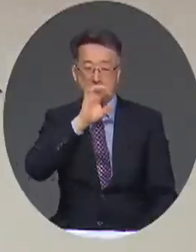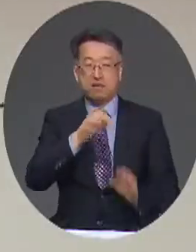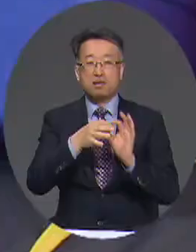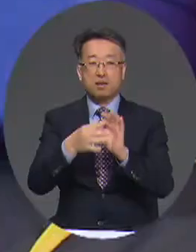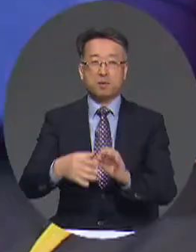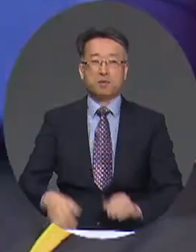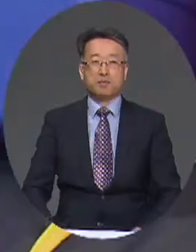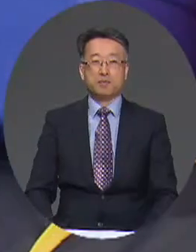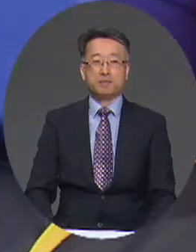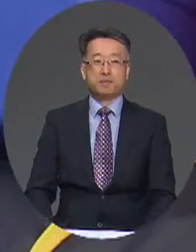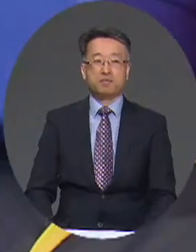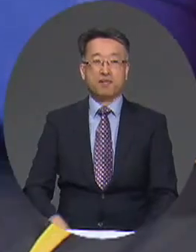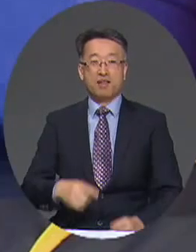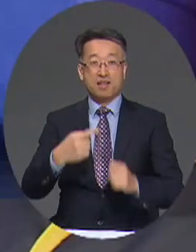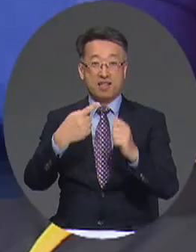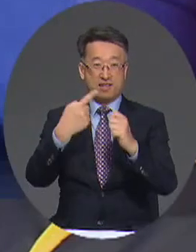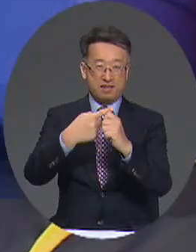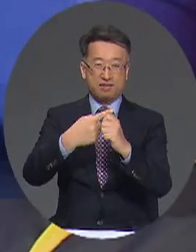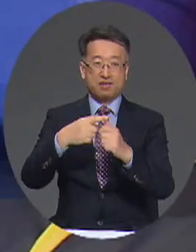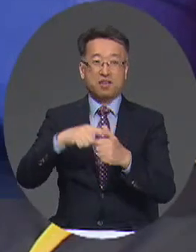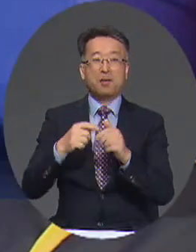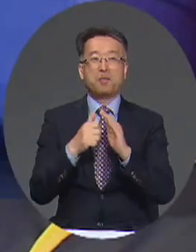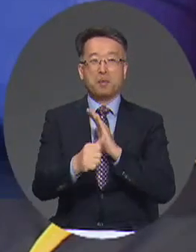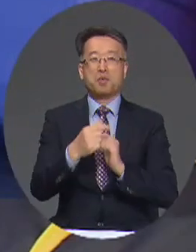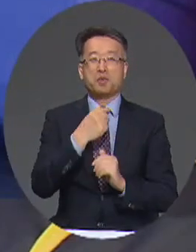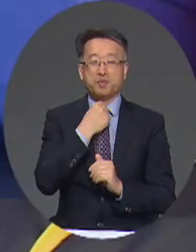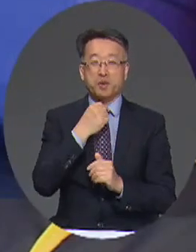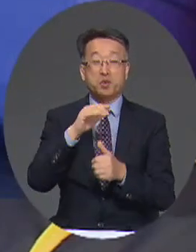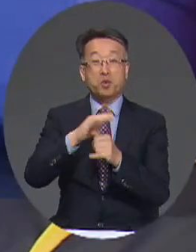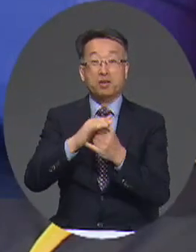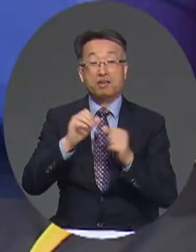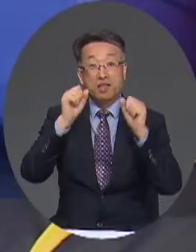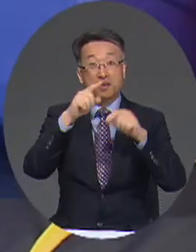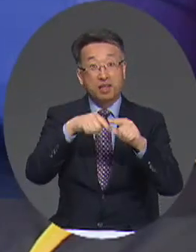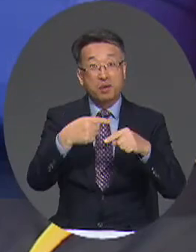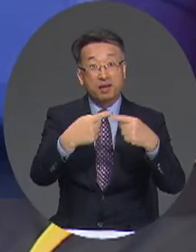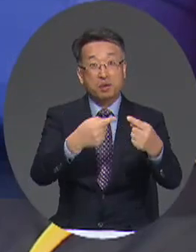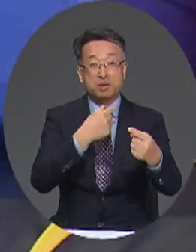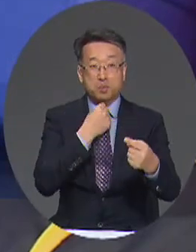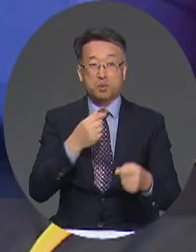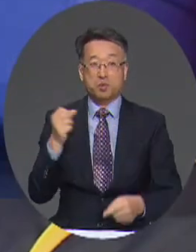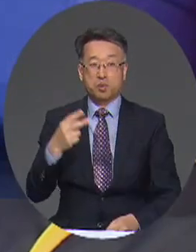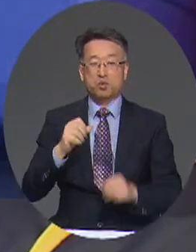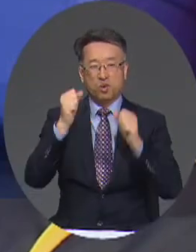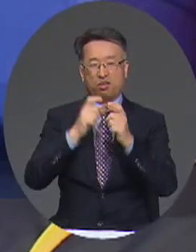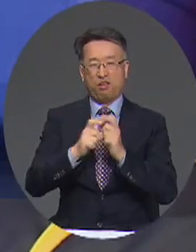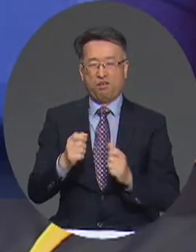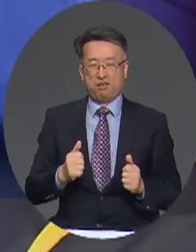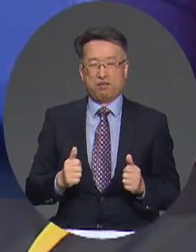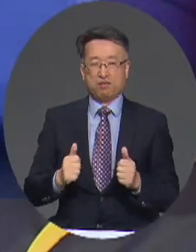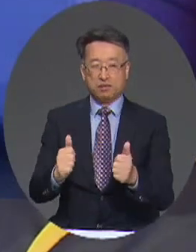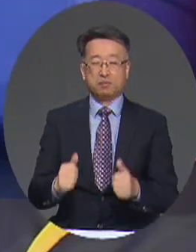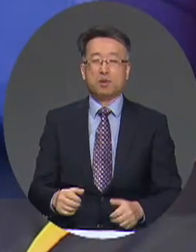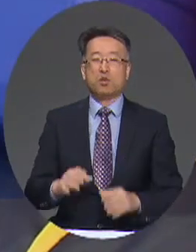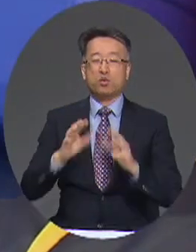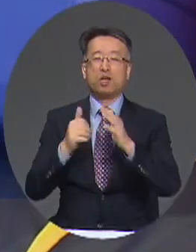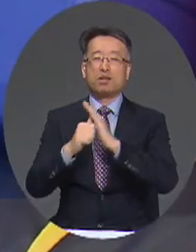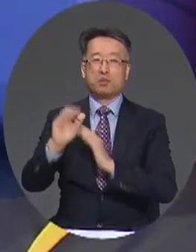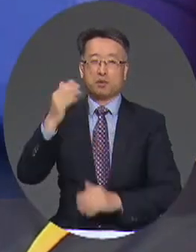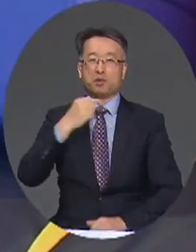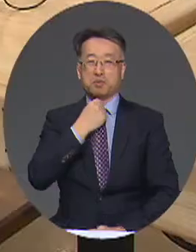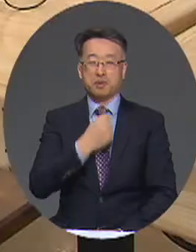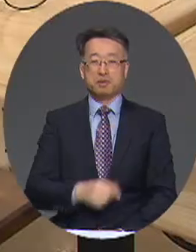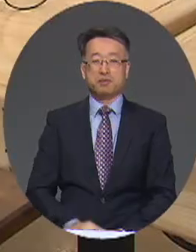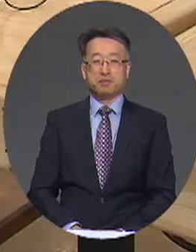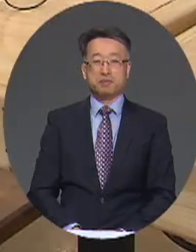흘리고 1등 해가지고 경남 대표로 소년체전 나가고 싶어요. 그리고 운동 더 열심히 해서 국가대표 되고